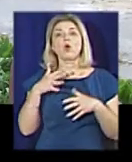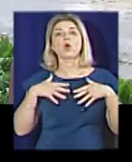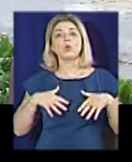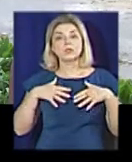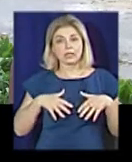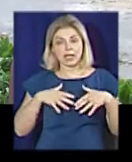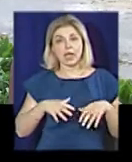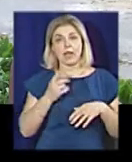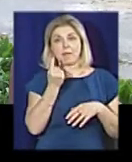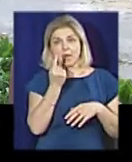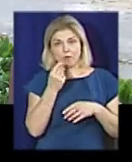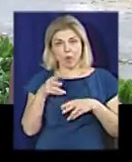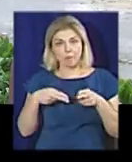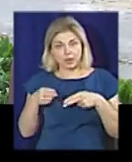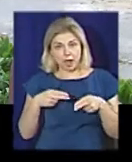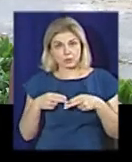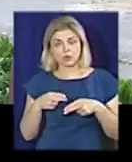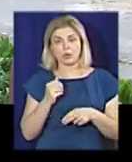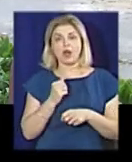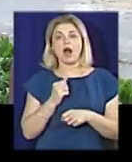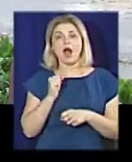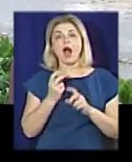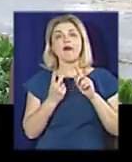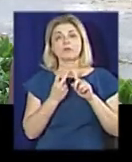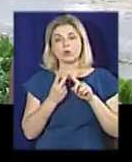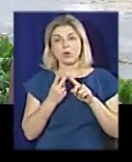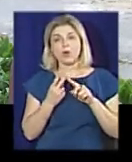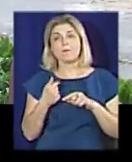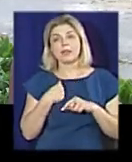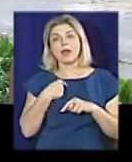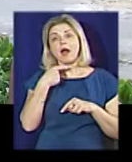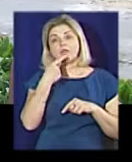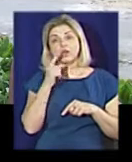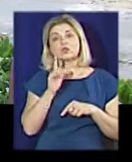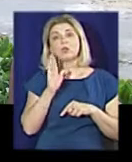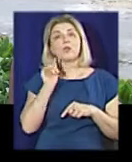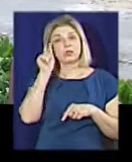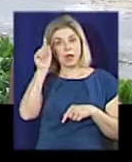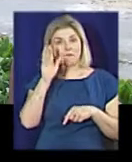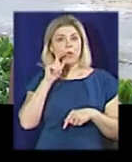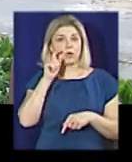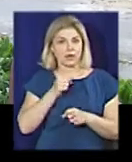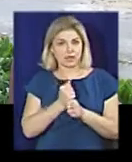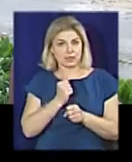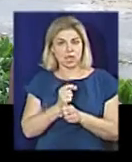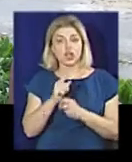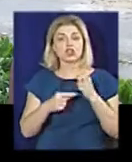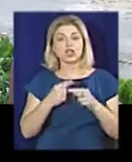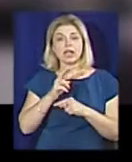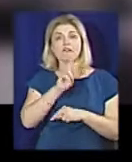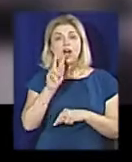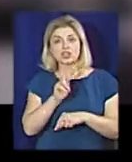бо першу мені зробили. А другу мені казали, що зроблять вже в Україні, тому що рейс там через